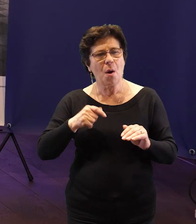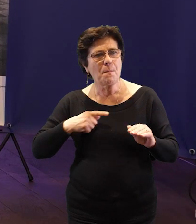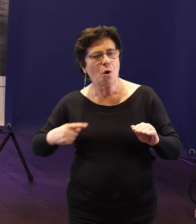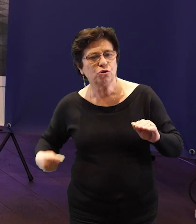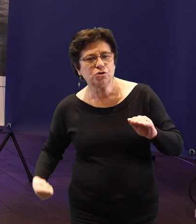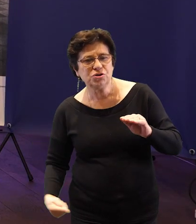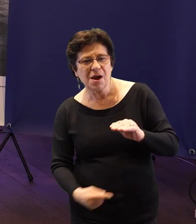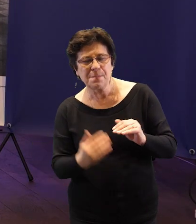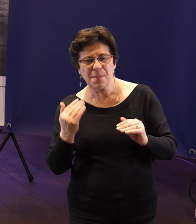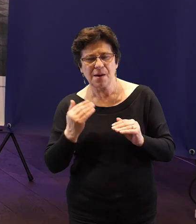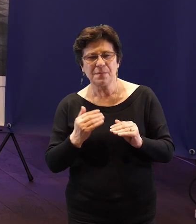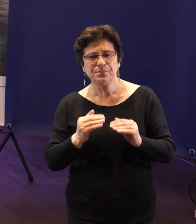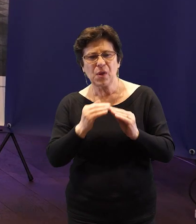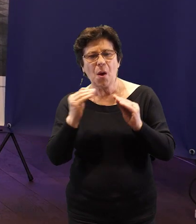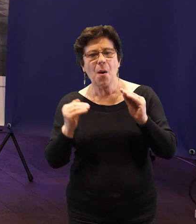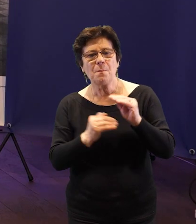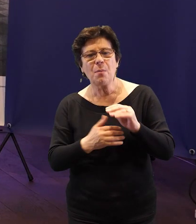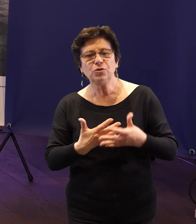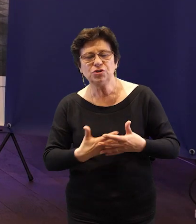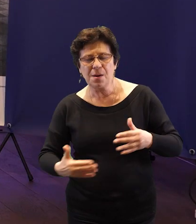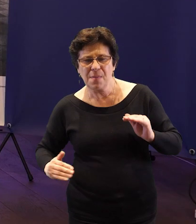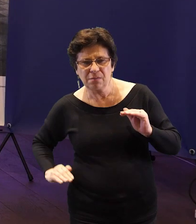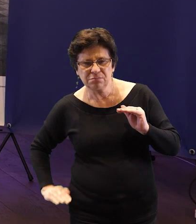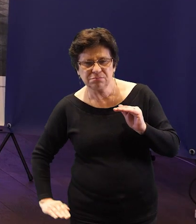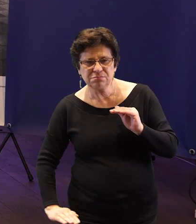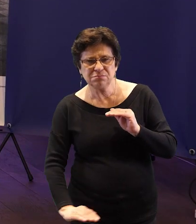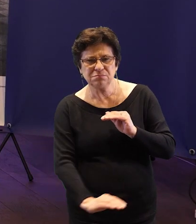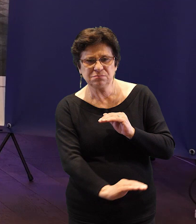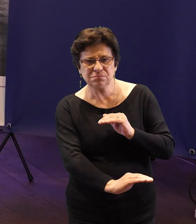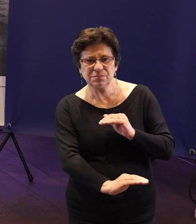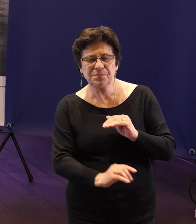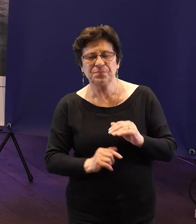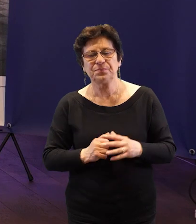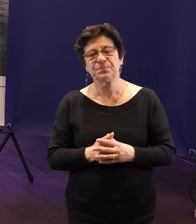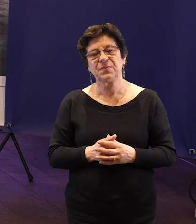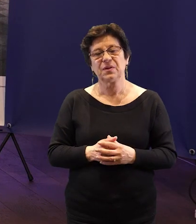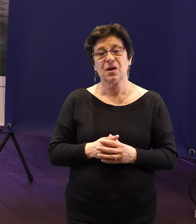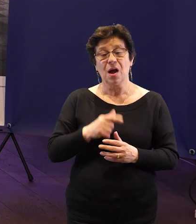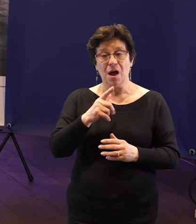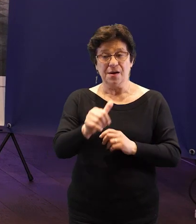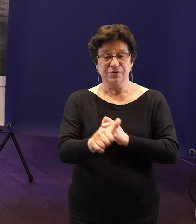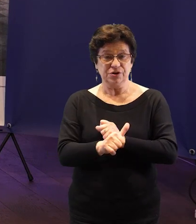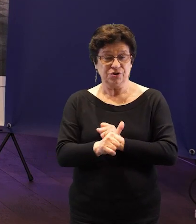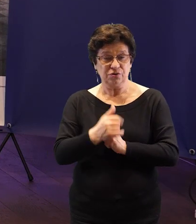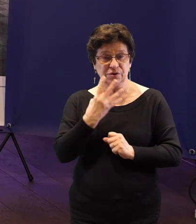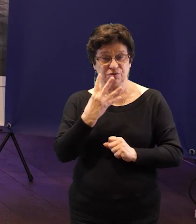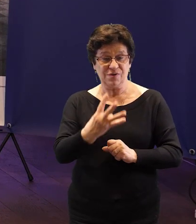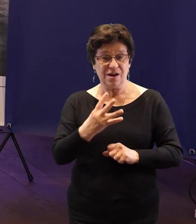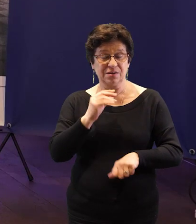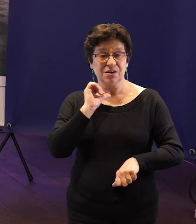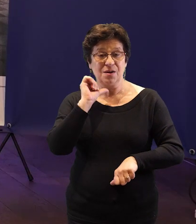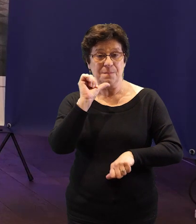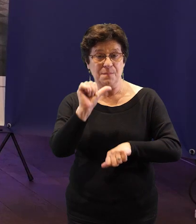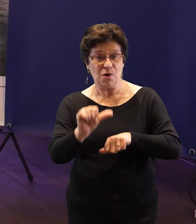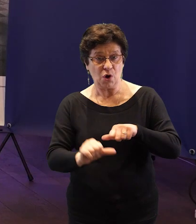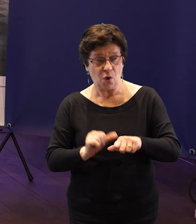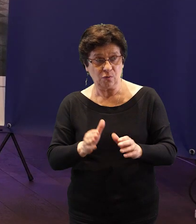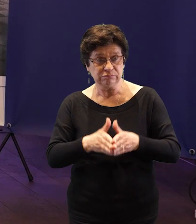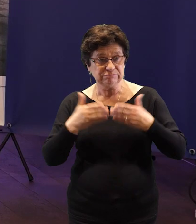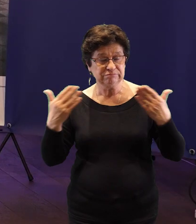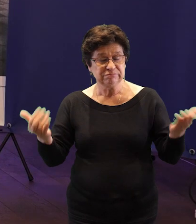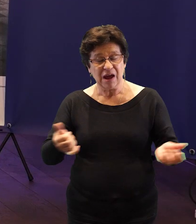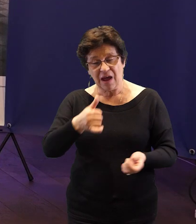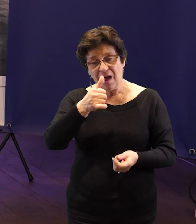stworzone przez Niemców w trakcie II wojny światowej, ale w 1964 roku w prasie